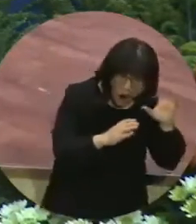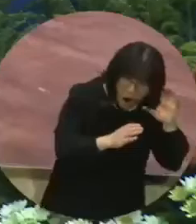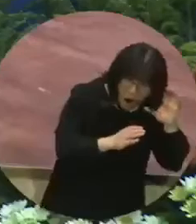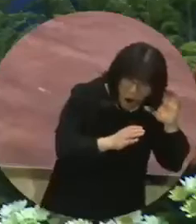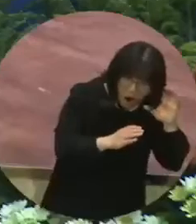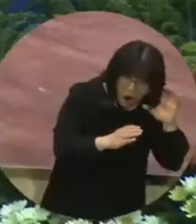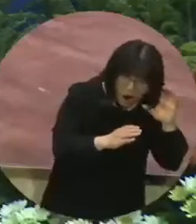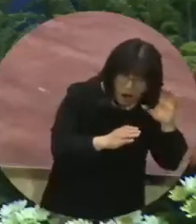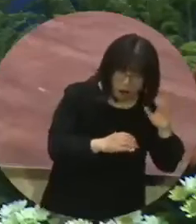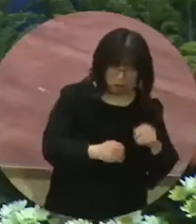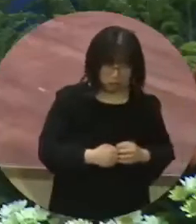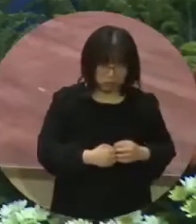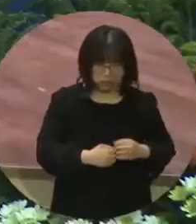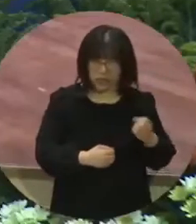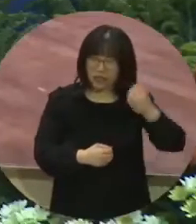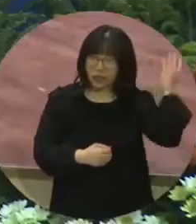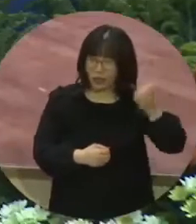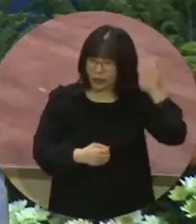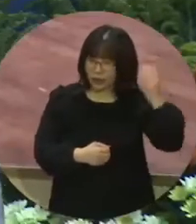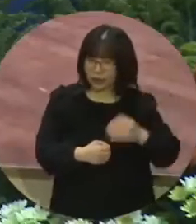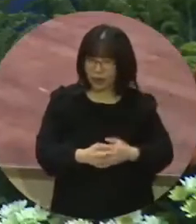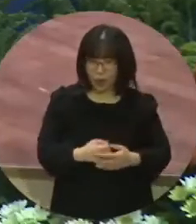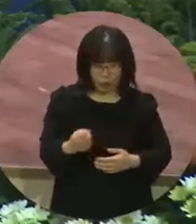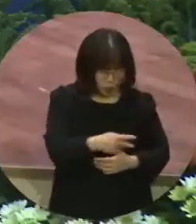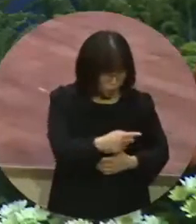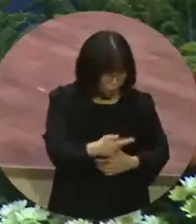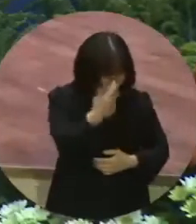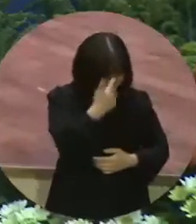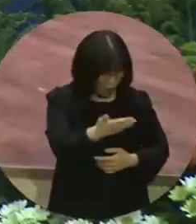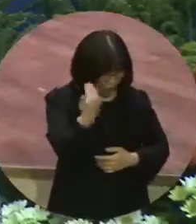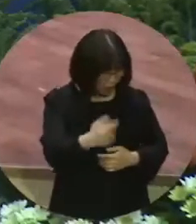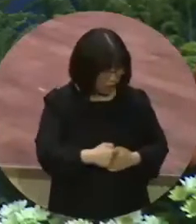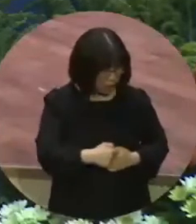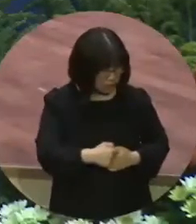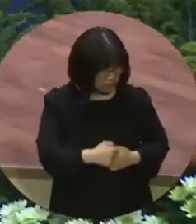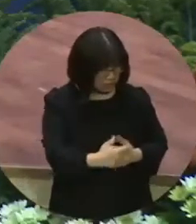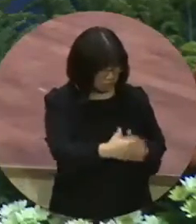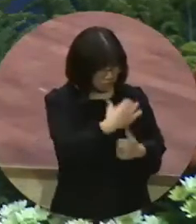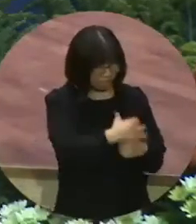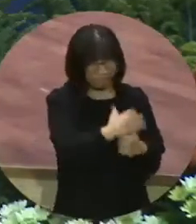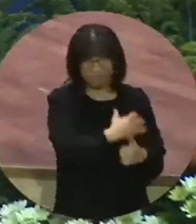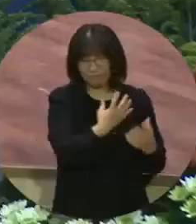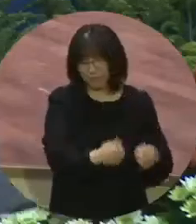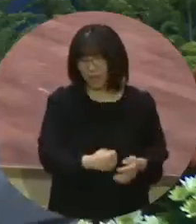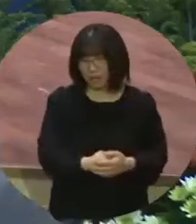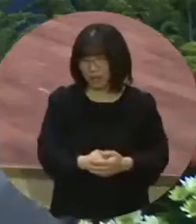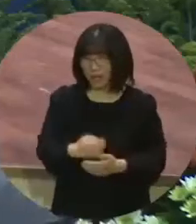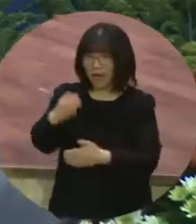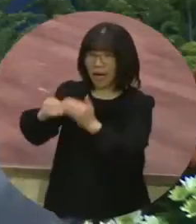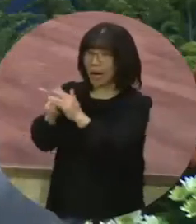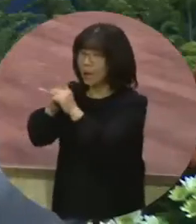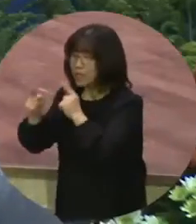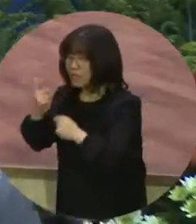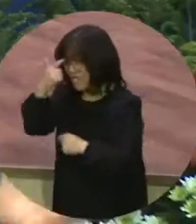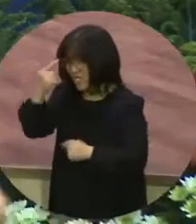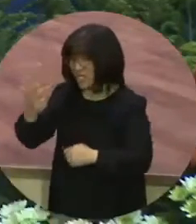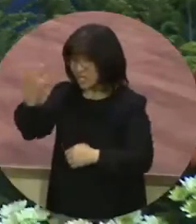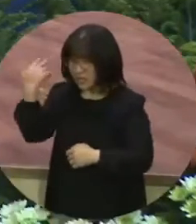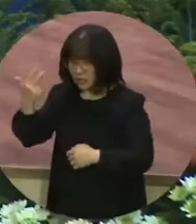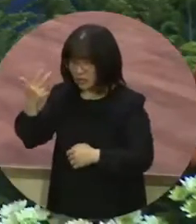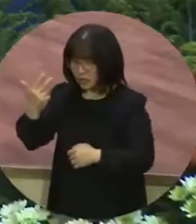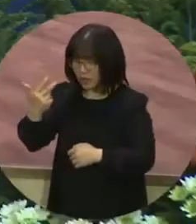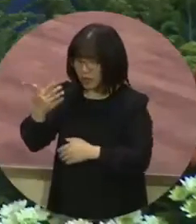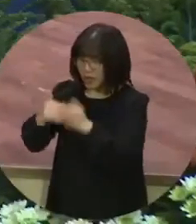잊어버립니다. 사사건건이 다 알아가지고, 기억해가지고 다 적습니다. 그런데, 하나님의 말씀은 지난주에 했는데 하나도 기억